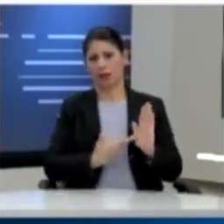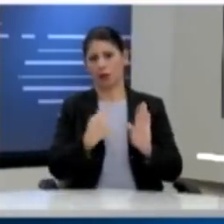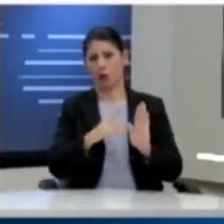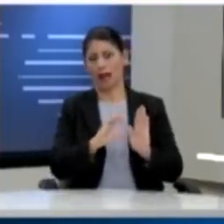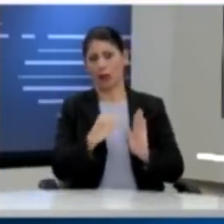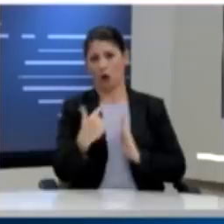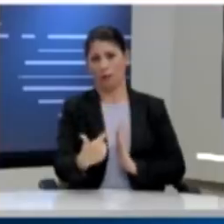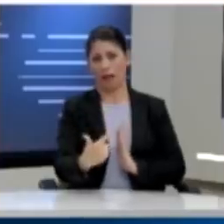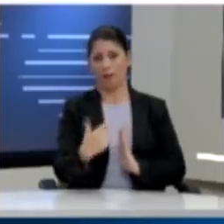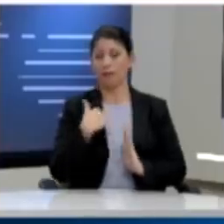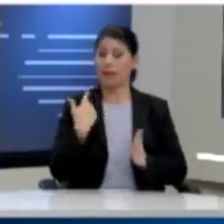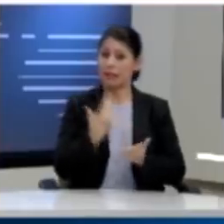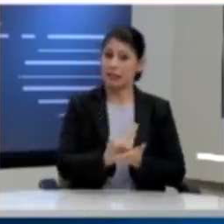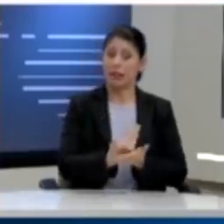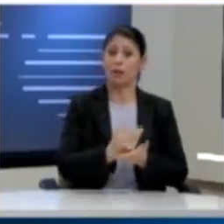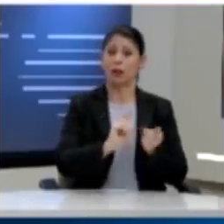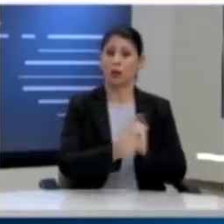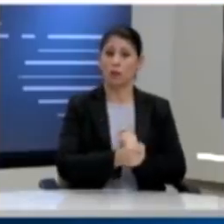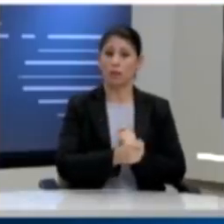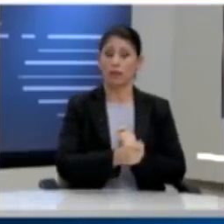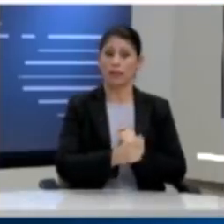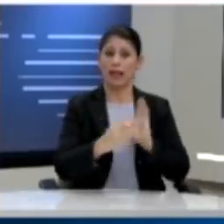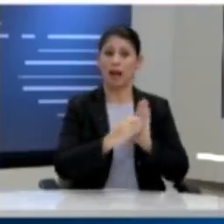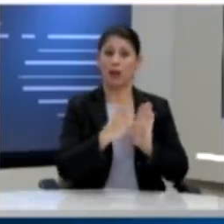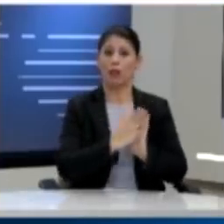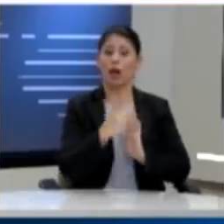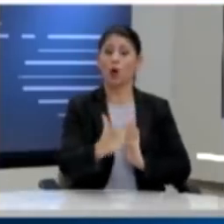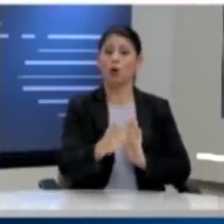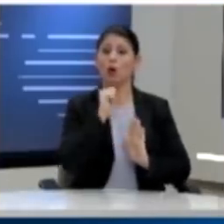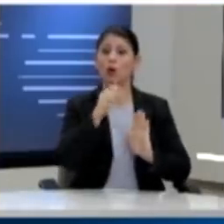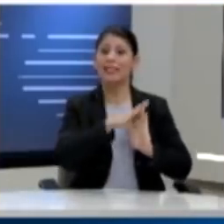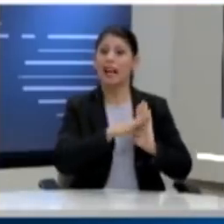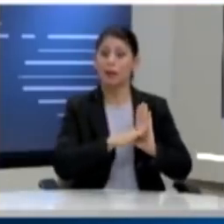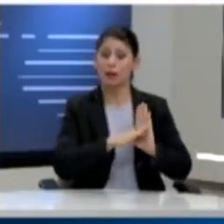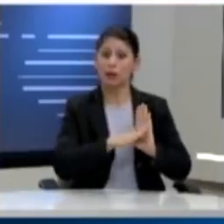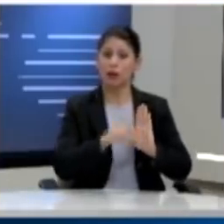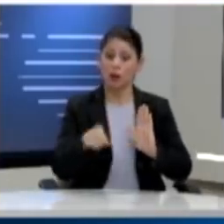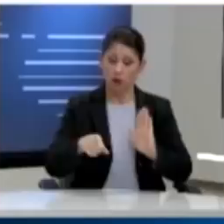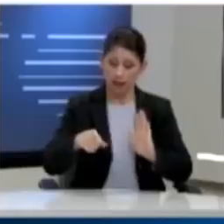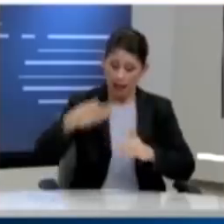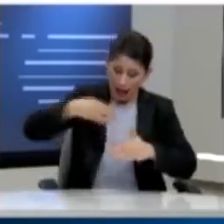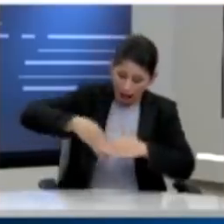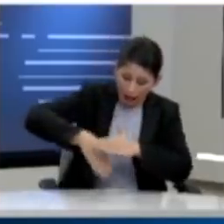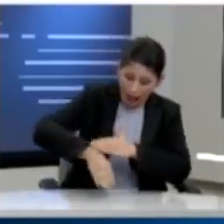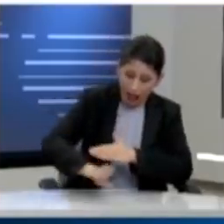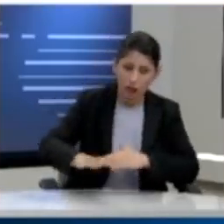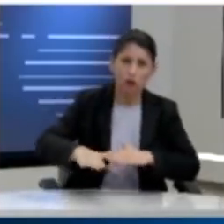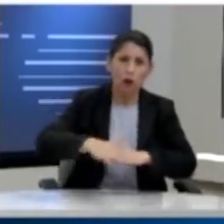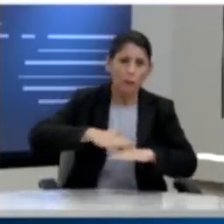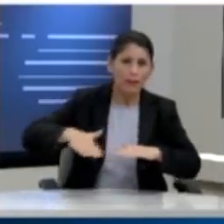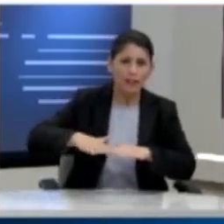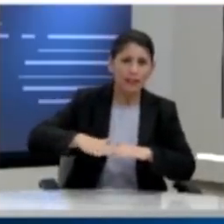επίσης ζήτημα τροποποίησης του άρθρου 18 του Συντάγματος, ώστε ο ορυκτός πλούτος της χώρας,